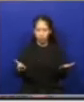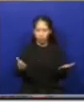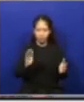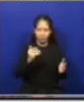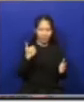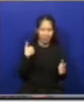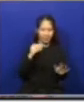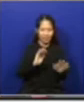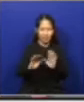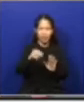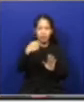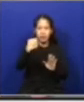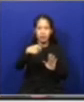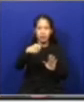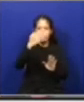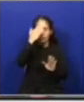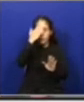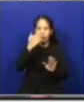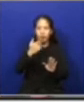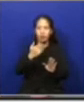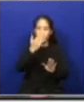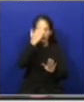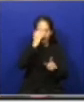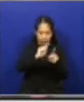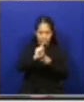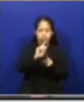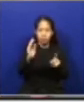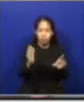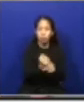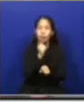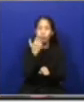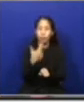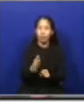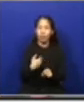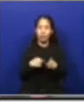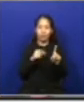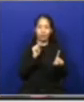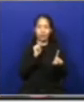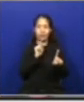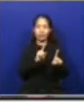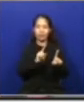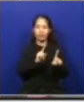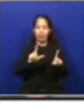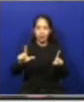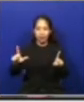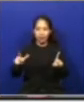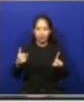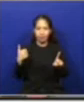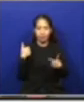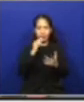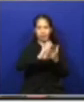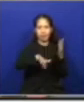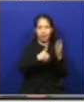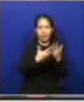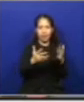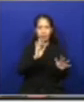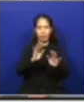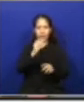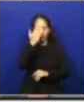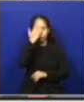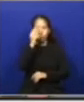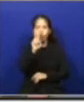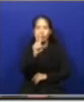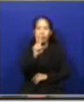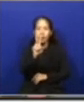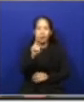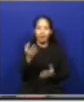อันนี้ดิฉันรวมปกแล้วนะคะ1ล้านล้านท่านให้มา1ตารางไม่เกิน2หน้า